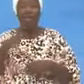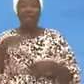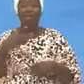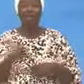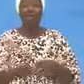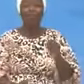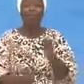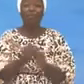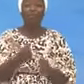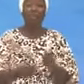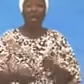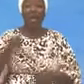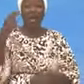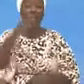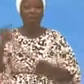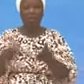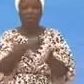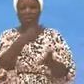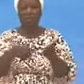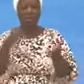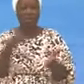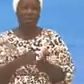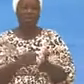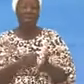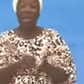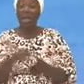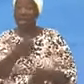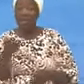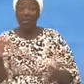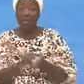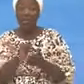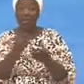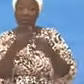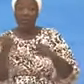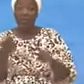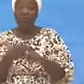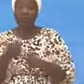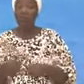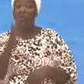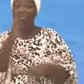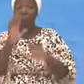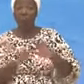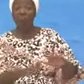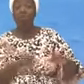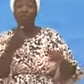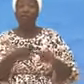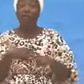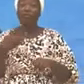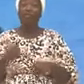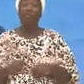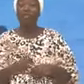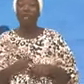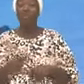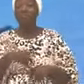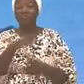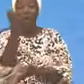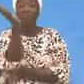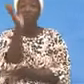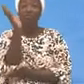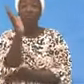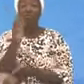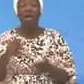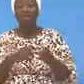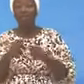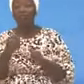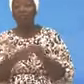terreau va annuler cela tout ce qui viendra de l'océan de la forêt de l'esprit de la forêt